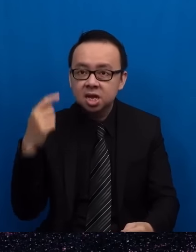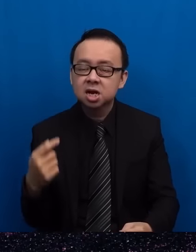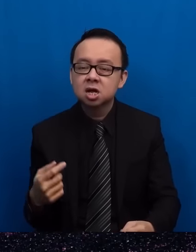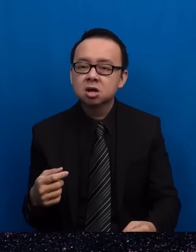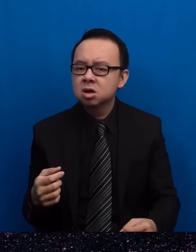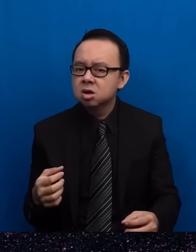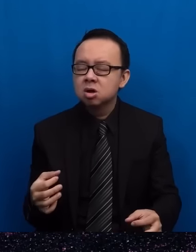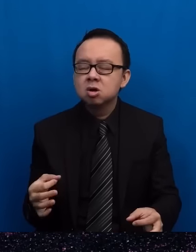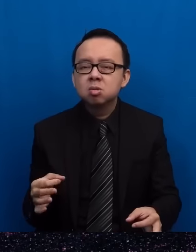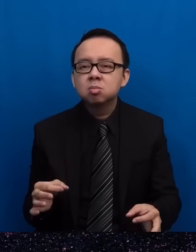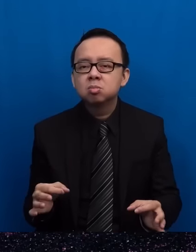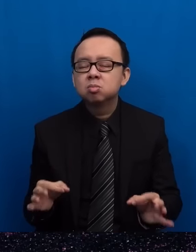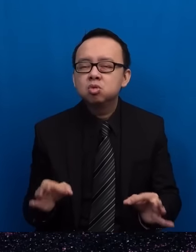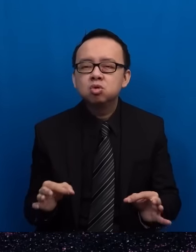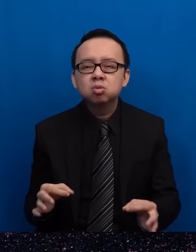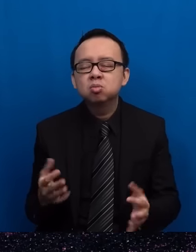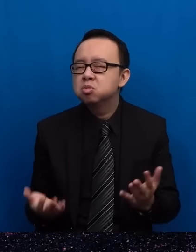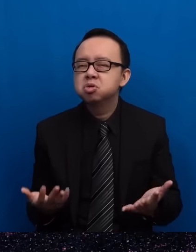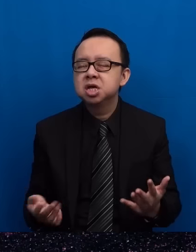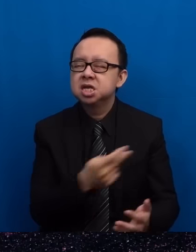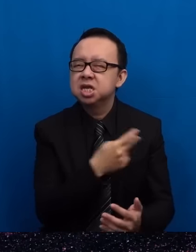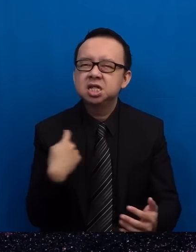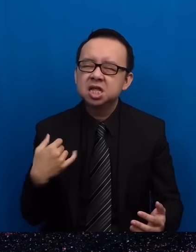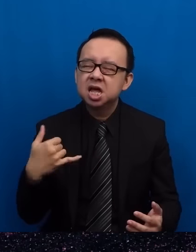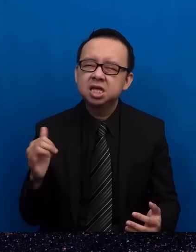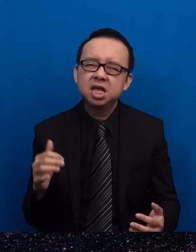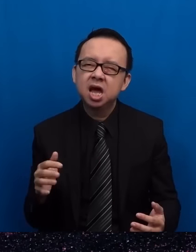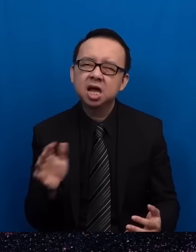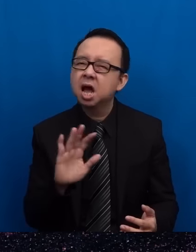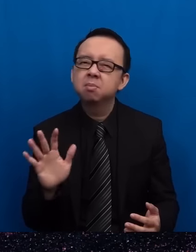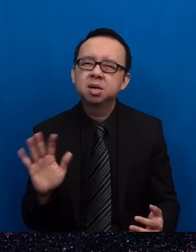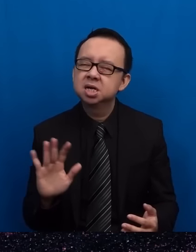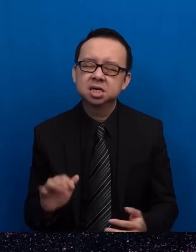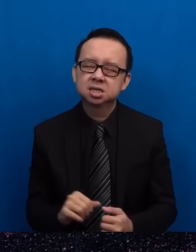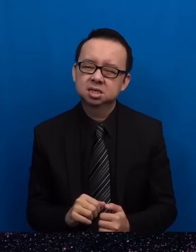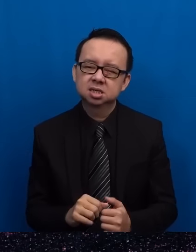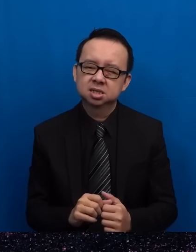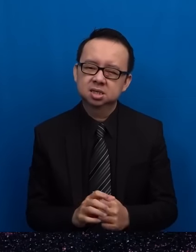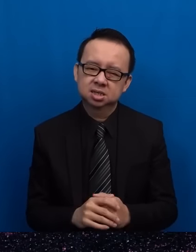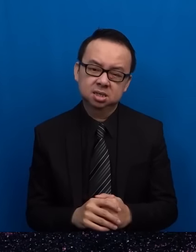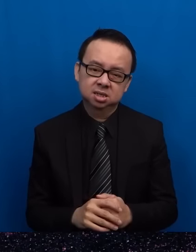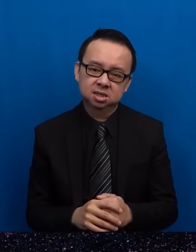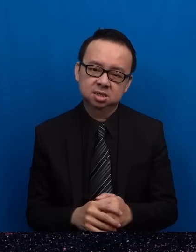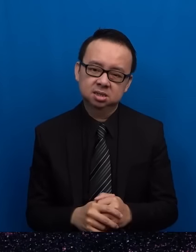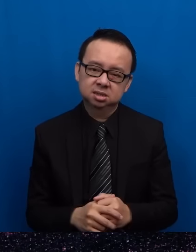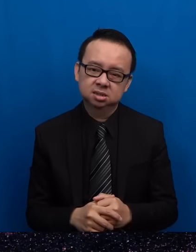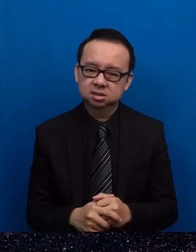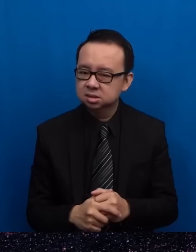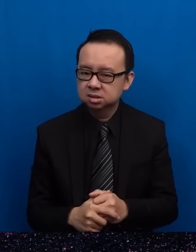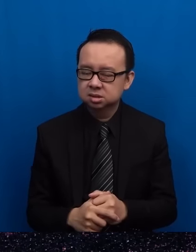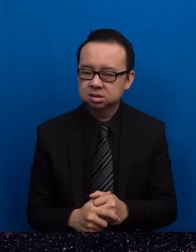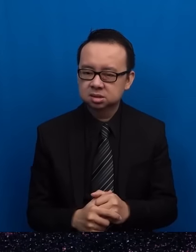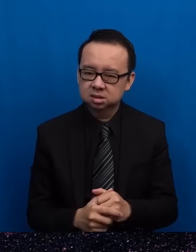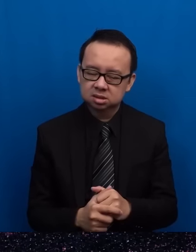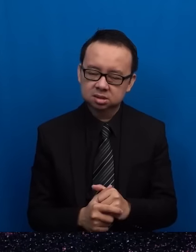Jangan cepat-cepat dibuang. Jangan jadi orang pelin-pelan, kirim WA delete, kirim delete, kirim delete.